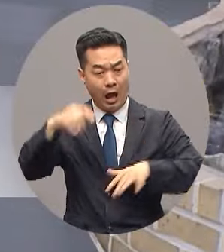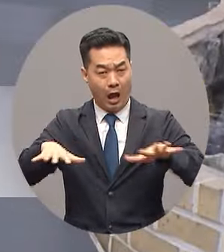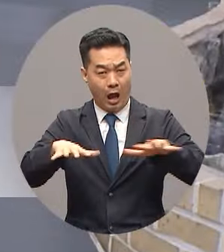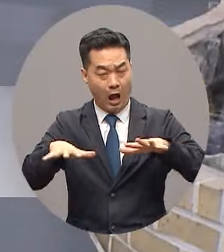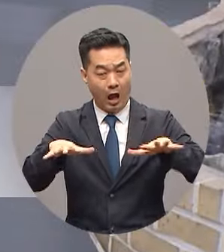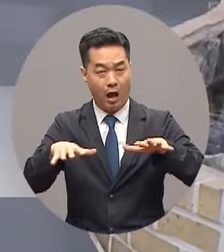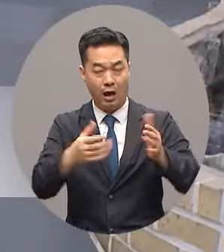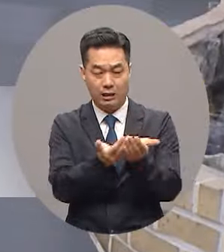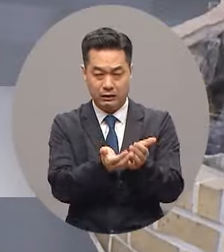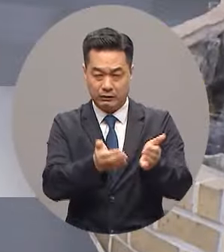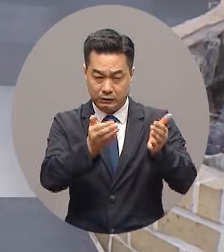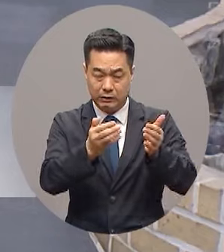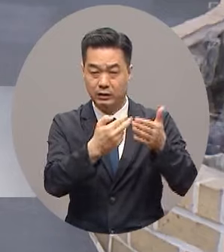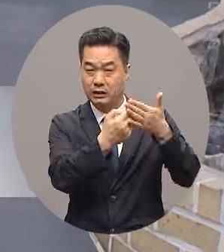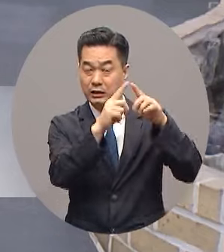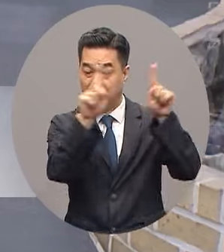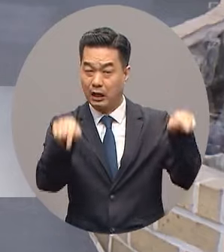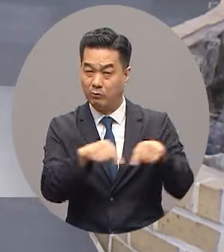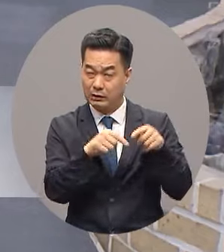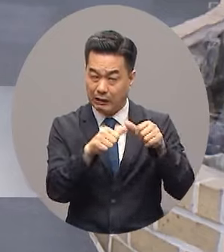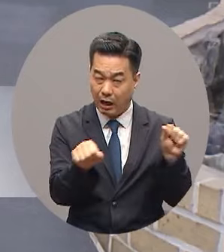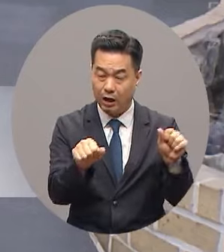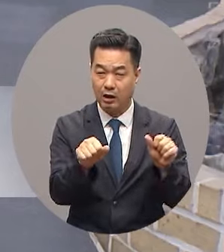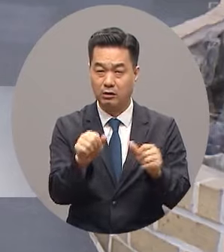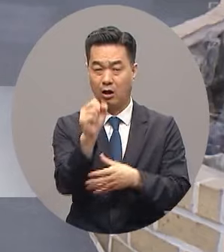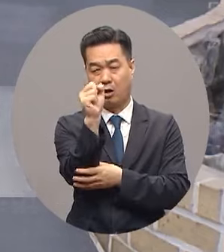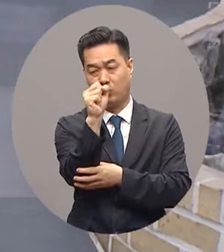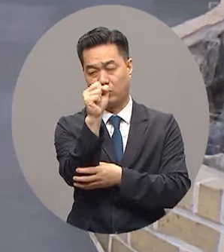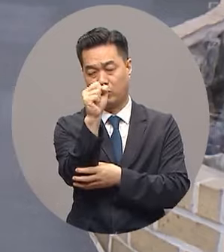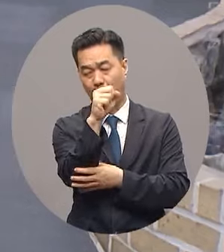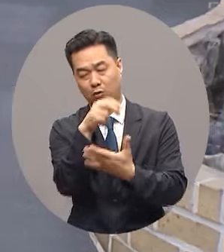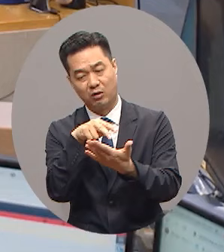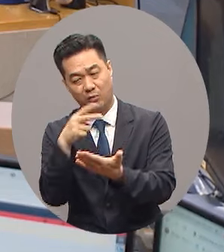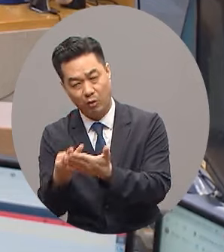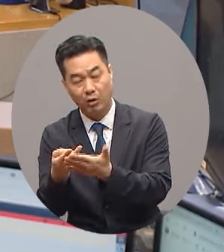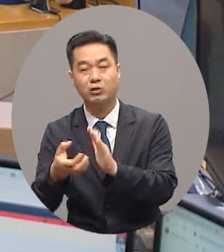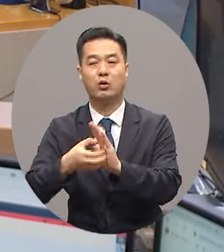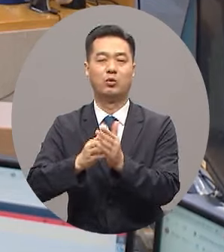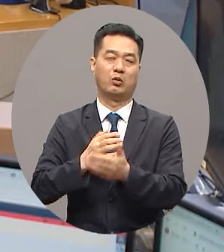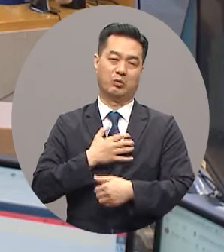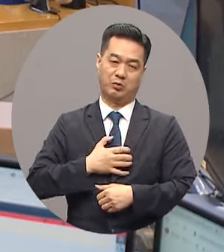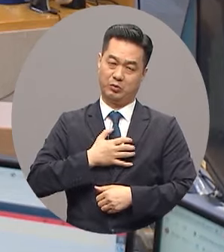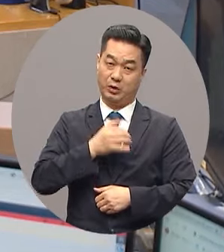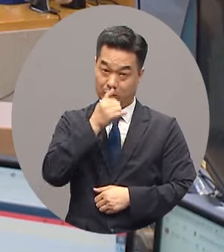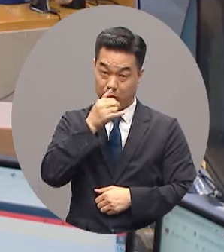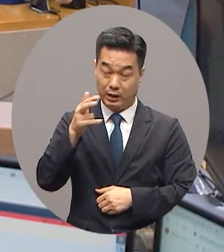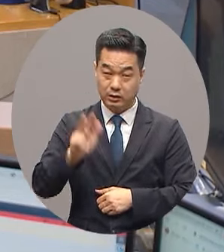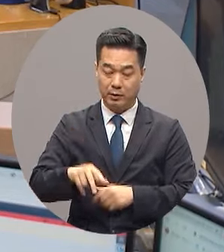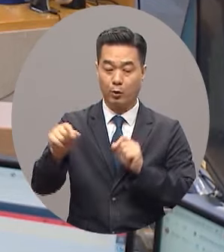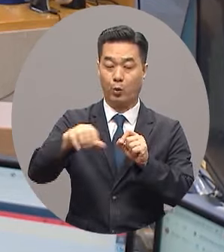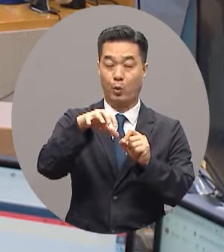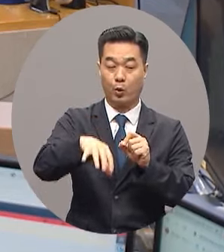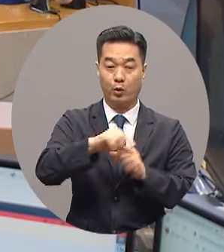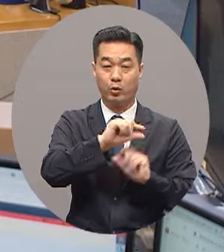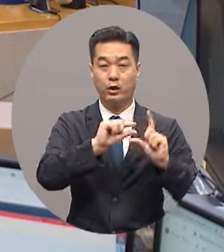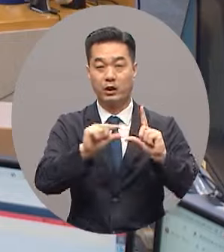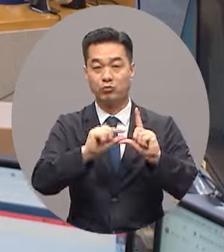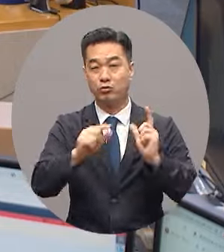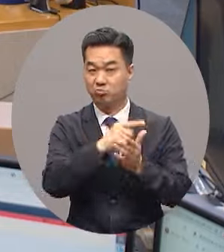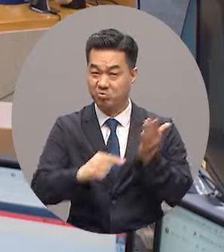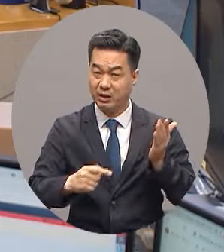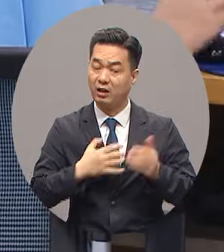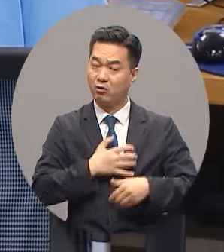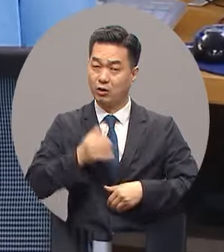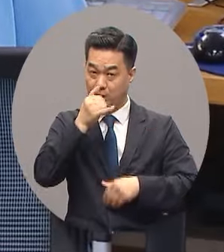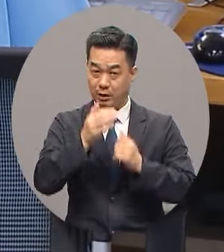그릇이나 창문 등이 깨지기도 하며 불안정한 물체는 넘어질 수 있는 정도입니다. 기상청은 지진 발생 인근 지역은 일부 피해가 발생할 수